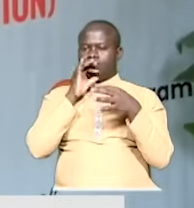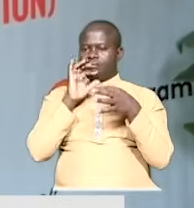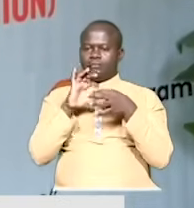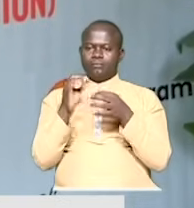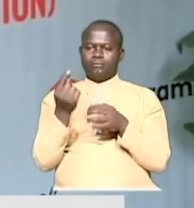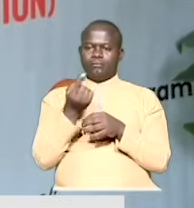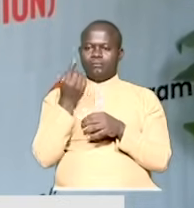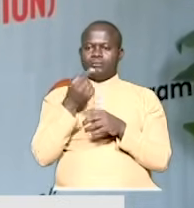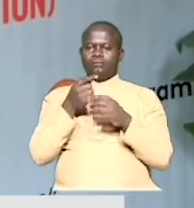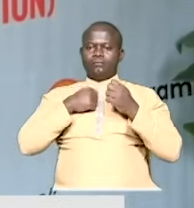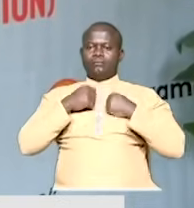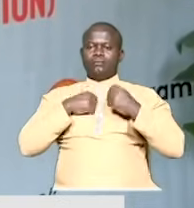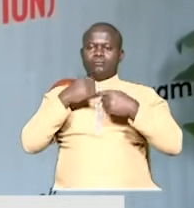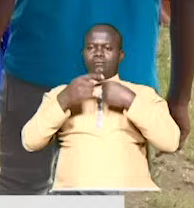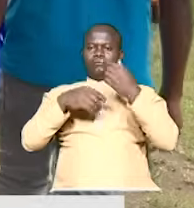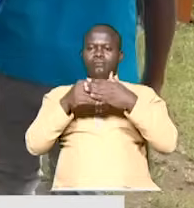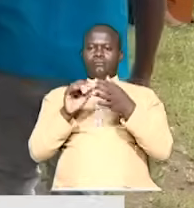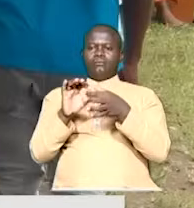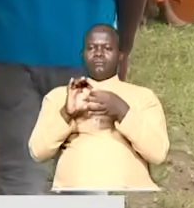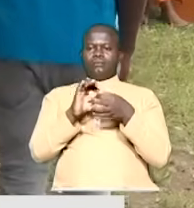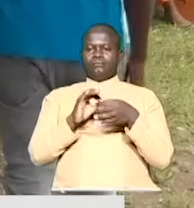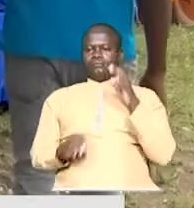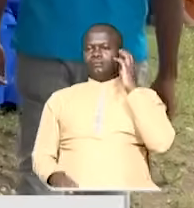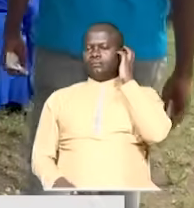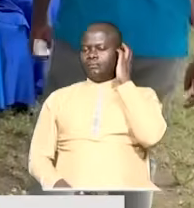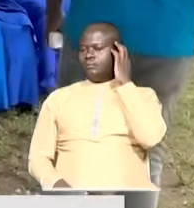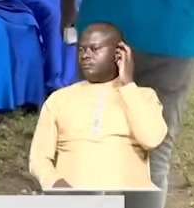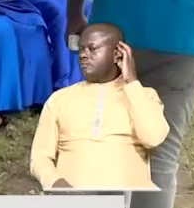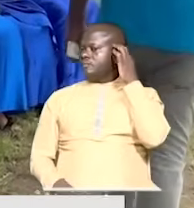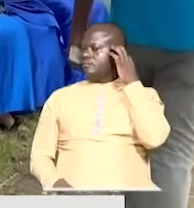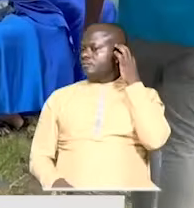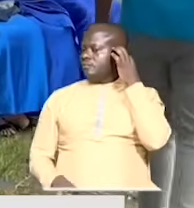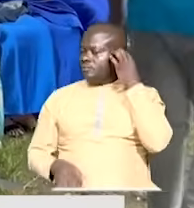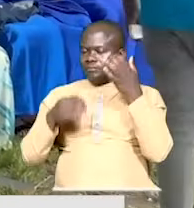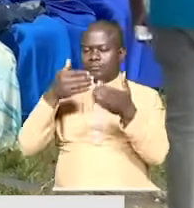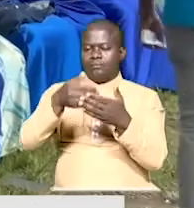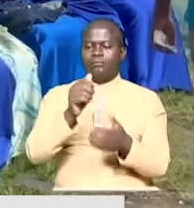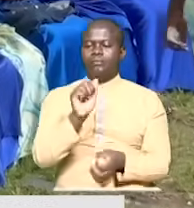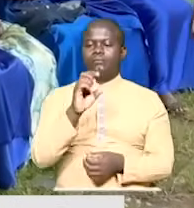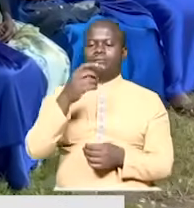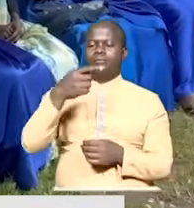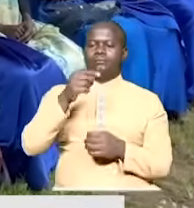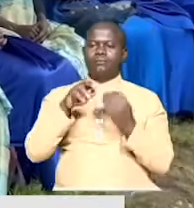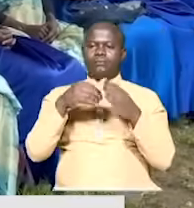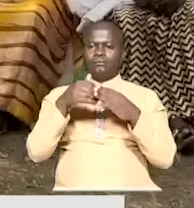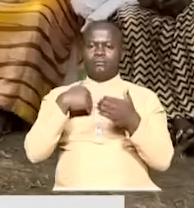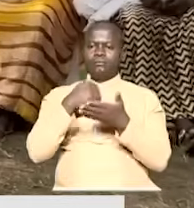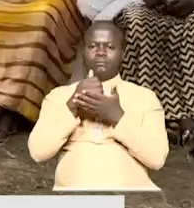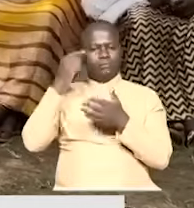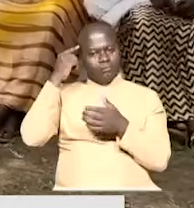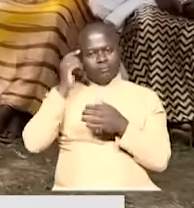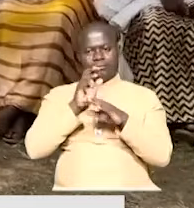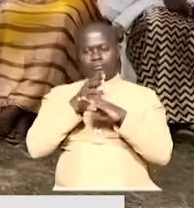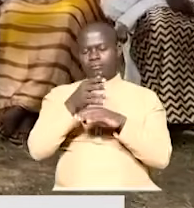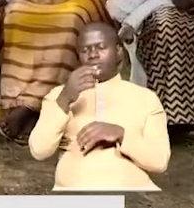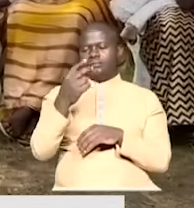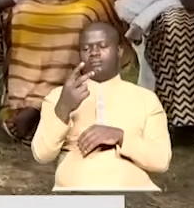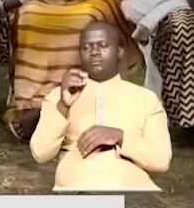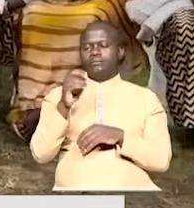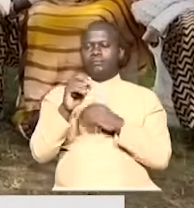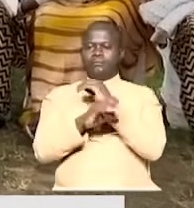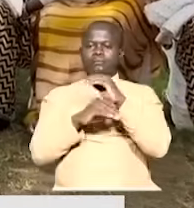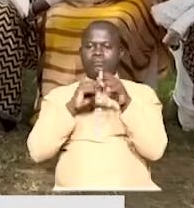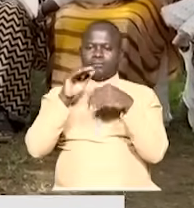noneho abanyarwanda dukomeze twunge ubumwe. Kugeza ubu itorero ADEPR mu Rwanda rifite abafashamyumvire barenga 200 mu gihugu